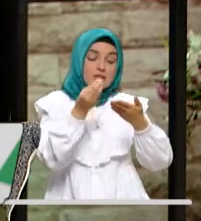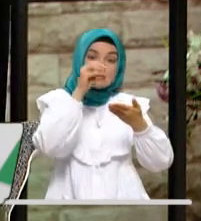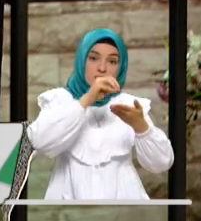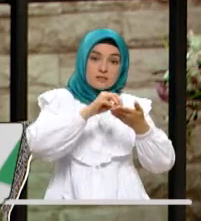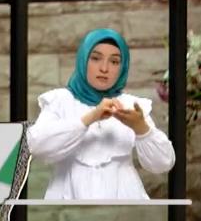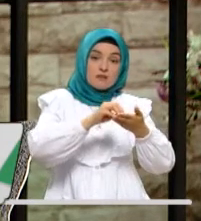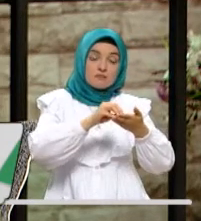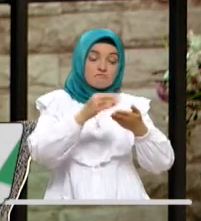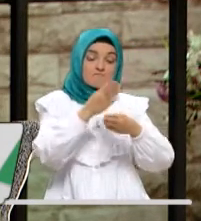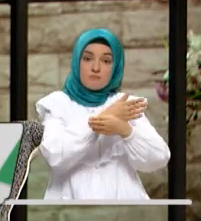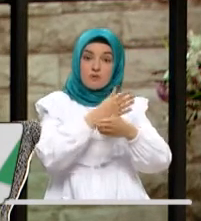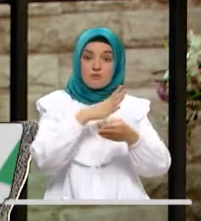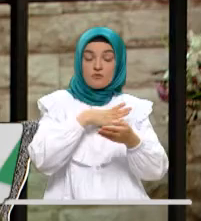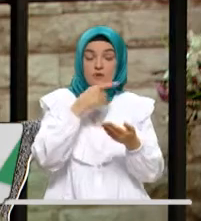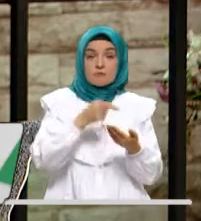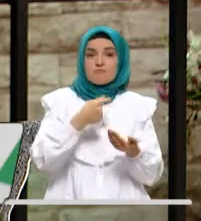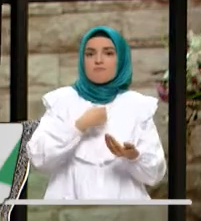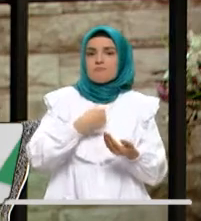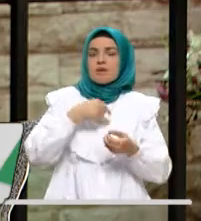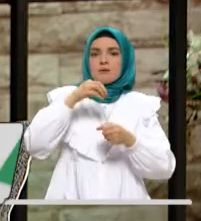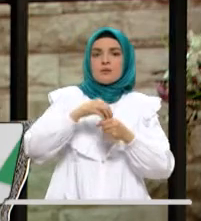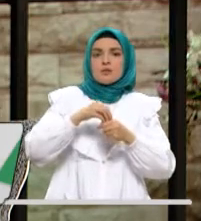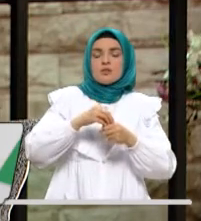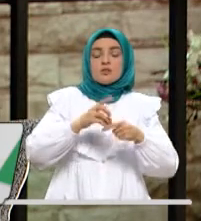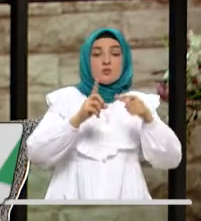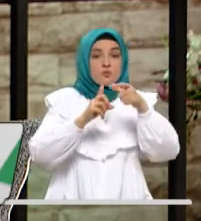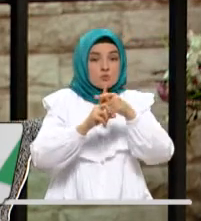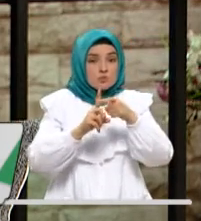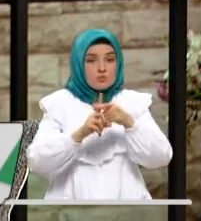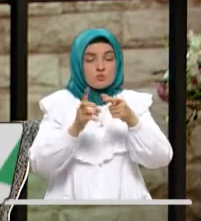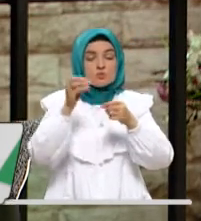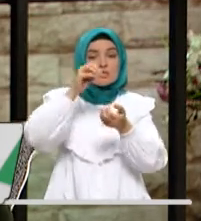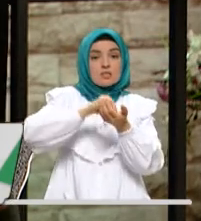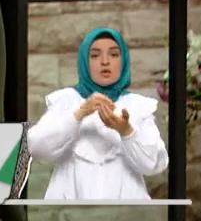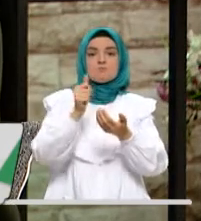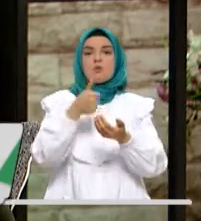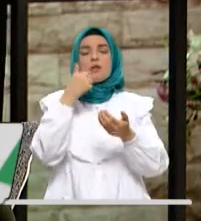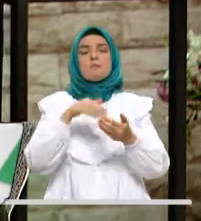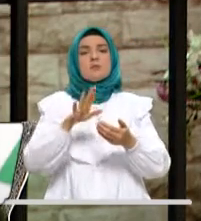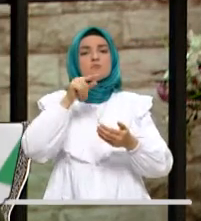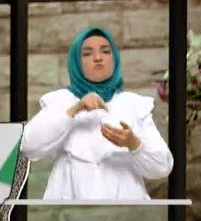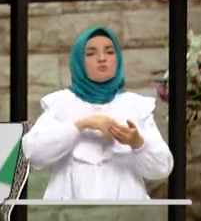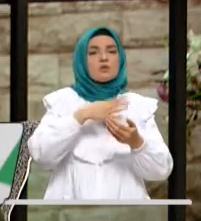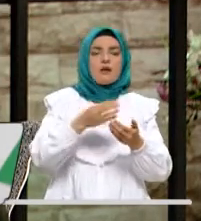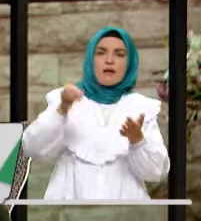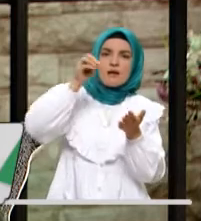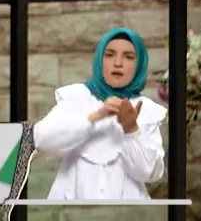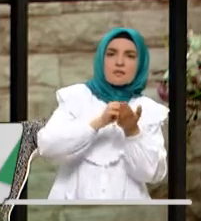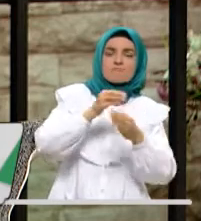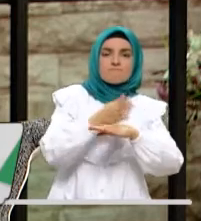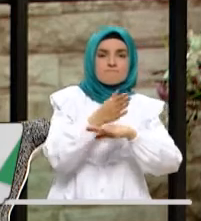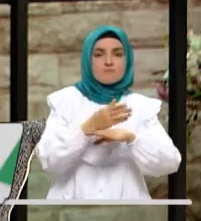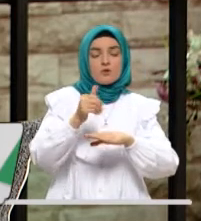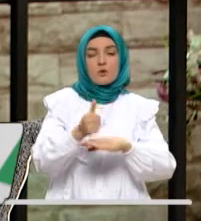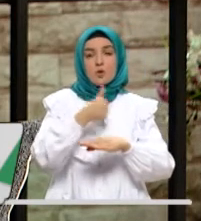mesela. Benim için şimdi sadece koruyucu içermemesi önemli değil ki. Bunun yanında diğer katkılar da önemli. Yani sadece o